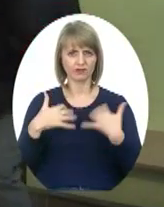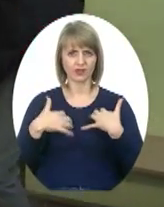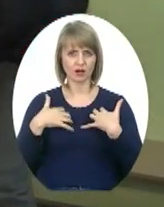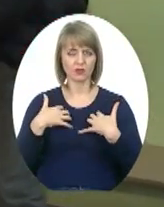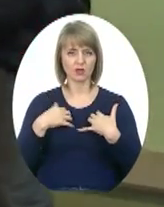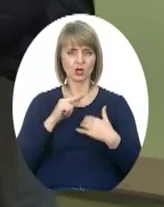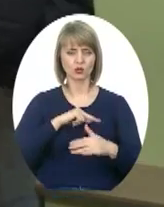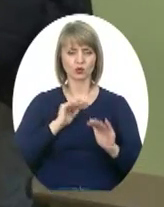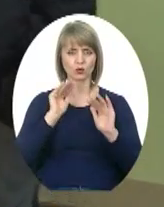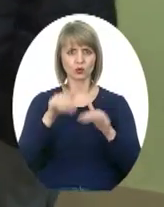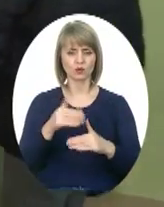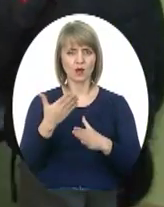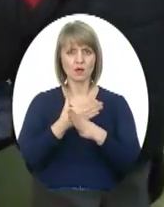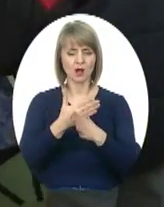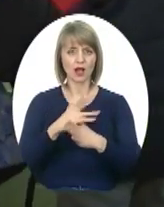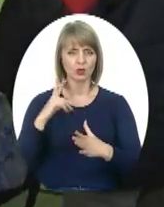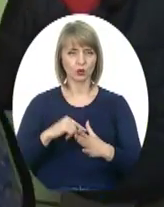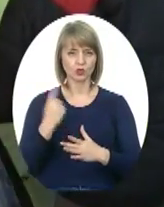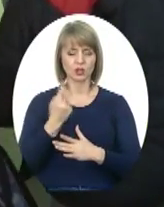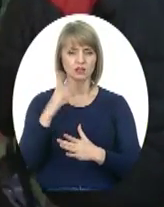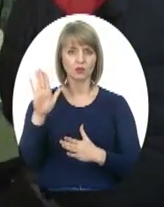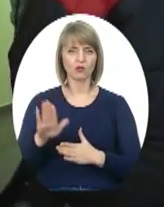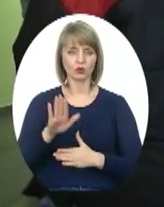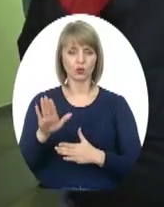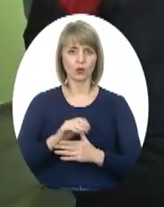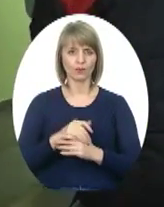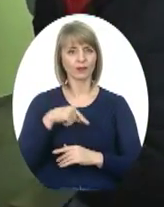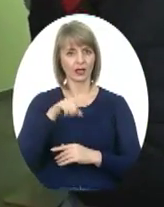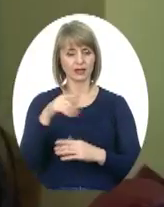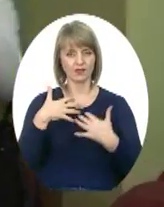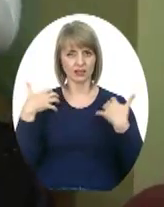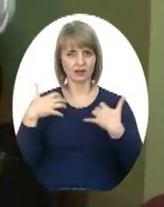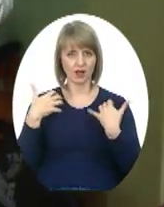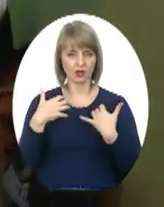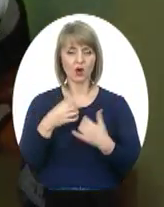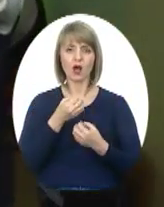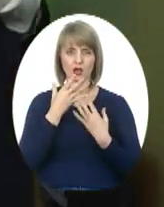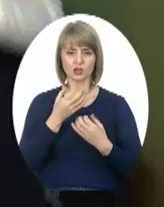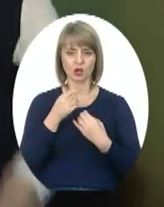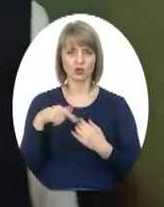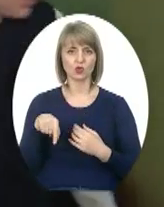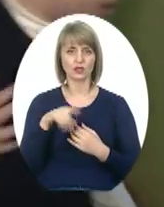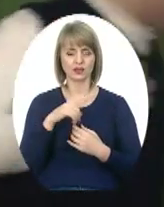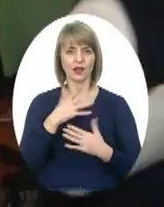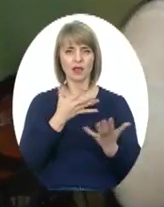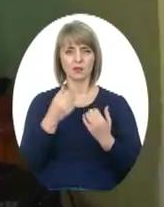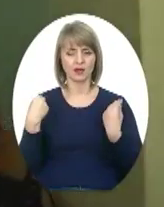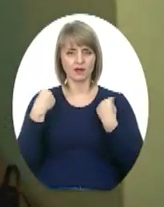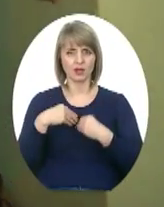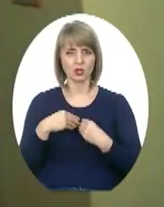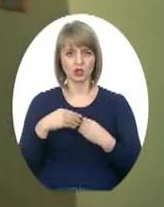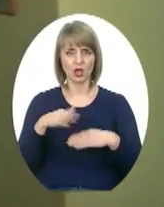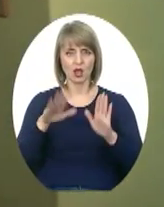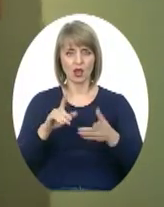торопиться с трудоустройством, помогая дочери и единственному внуку. Иди в раздевалку. Хорошо, хорошо. Иди в раздевалку, бери